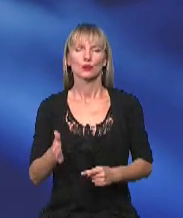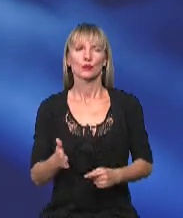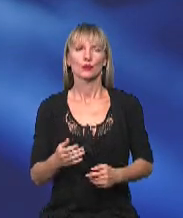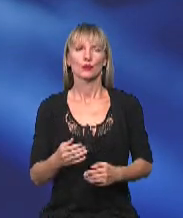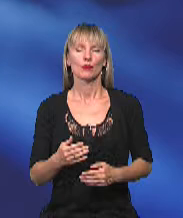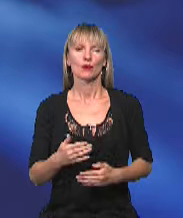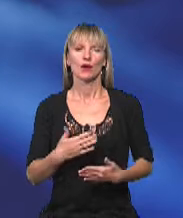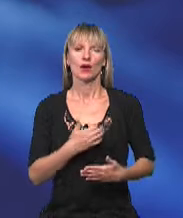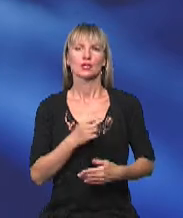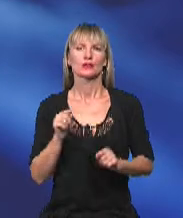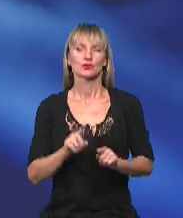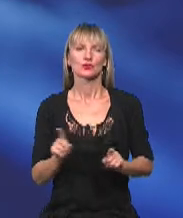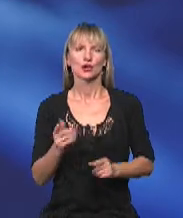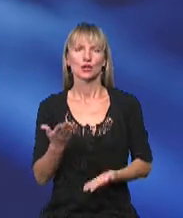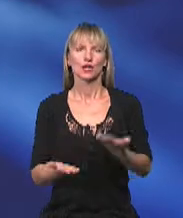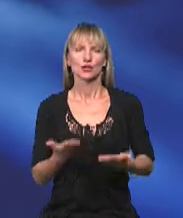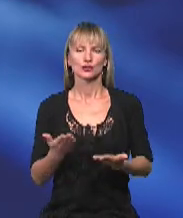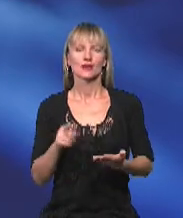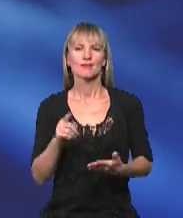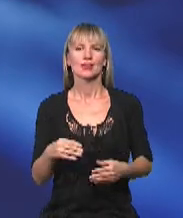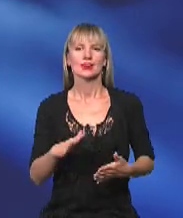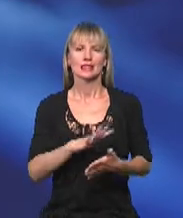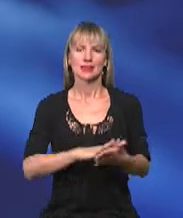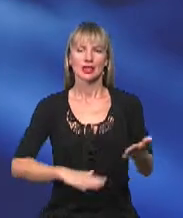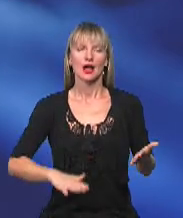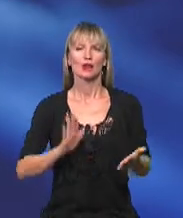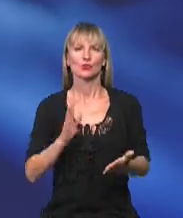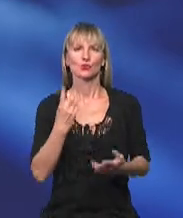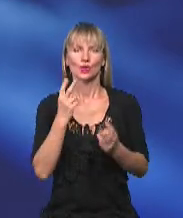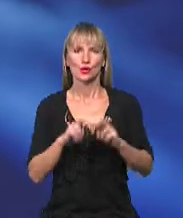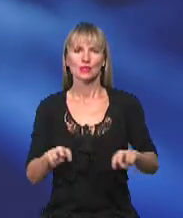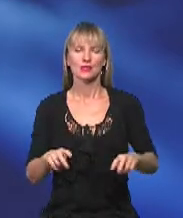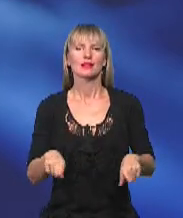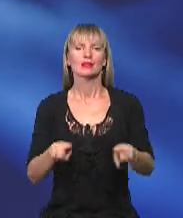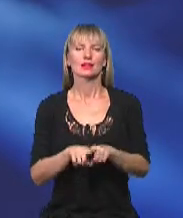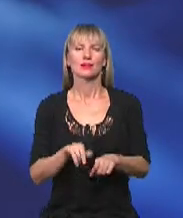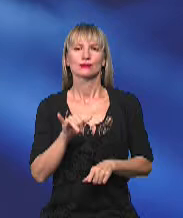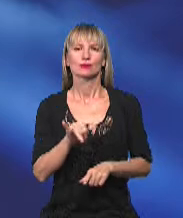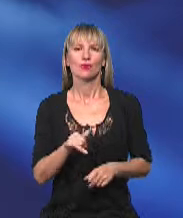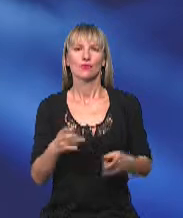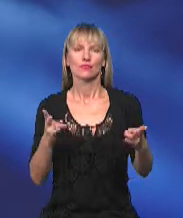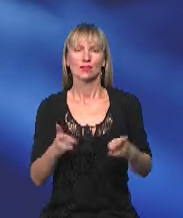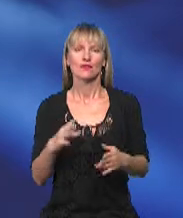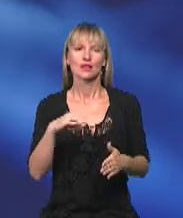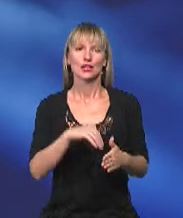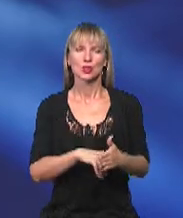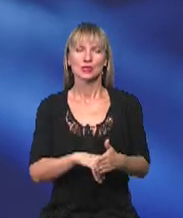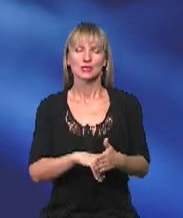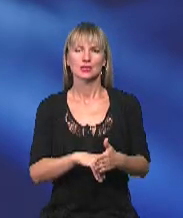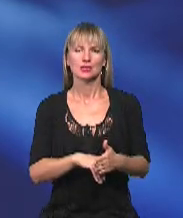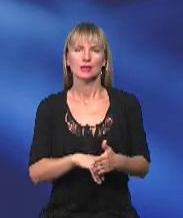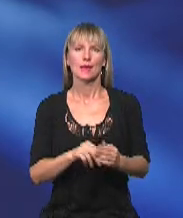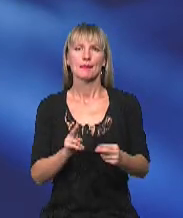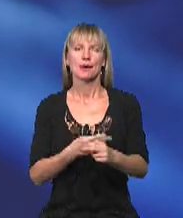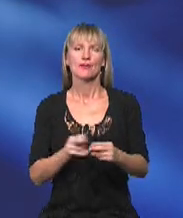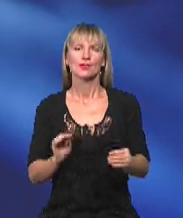що якщо, власне, він і далі буде розглядатися, то також в нього варто вносити